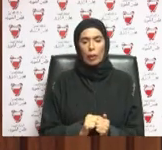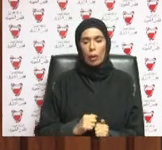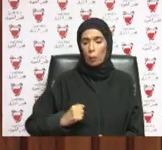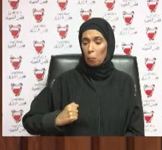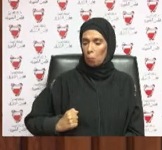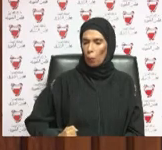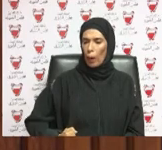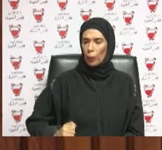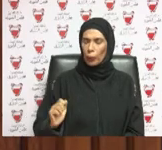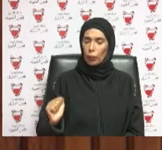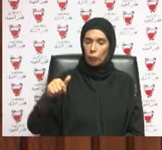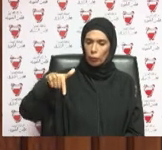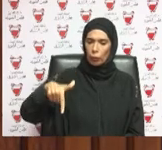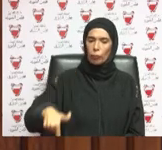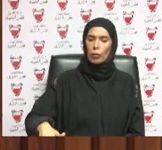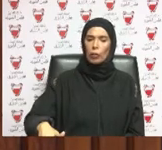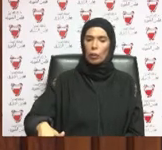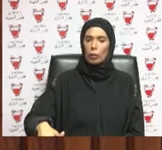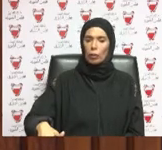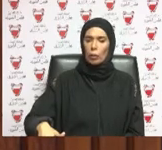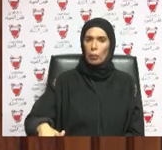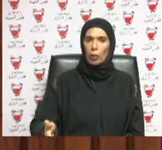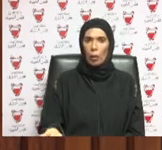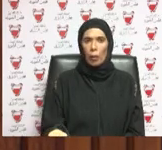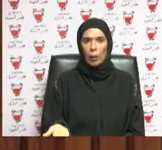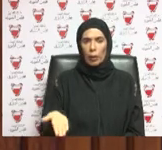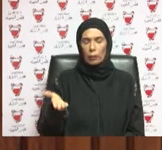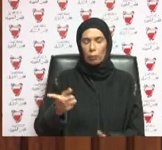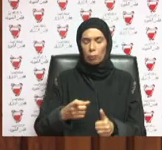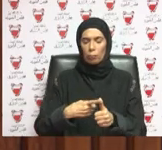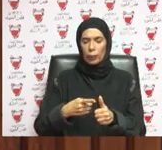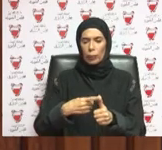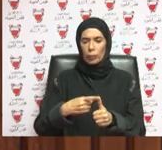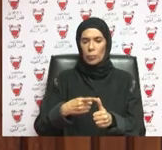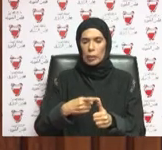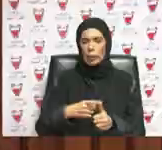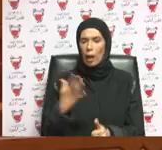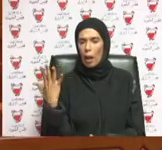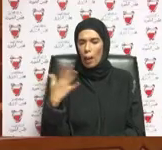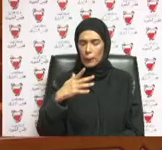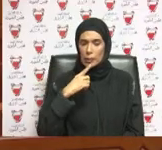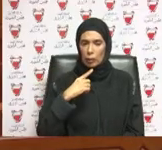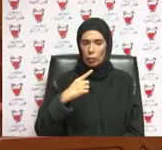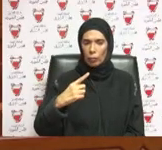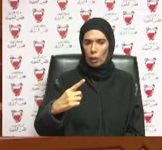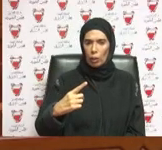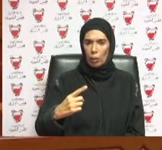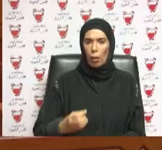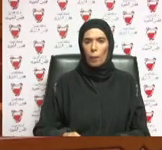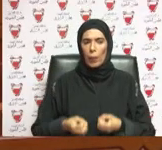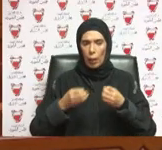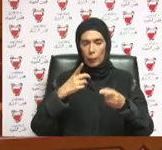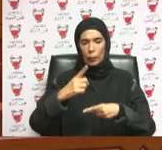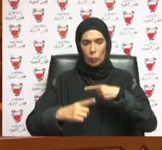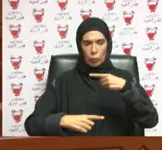الوطن والمواطن في أعلى سلم الأولويات على مدى 50 عاما من العطاء